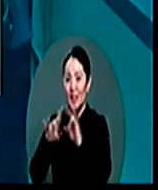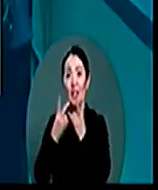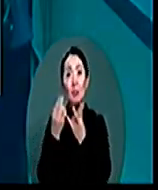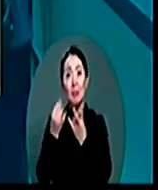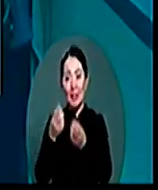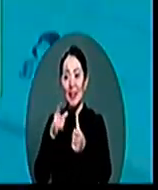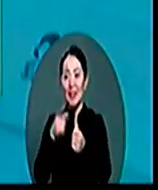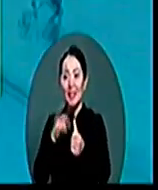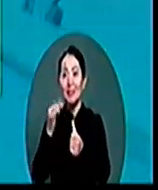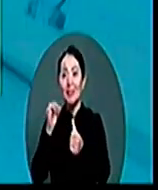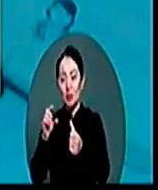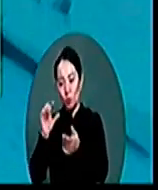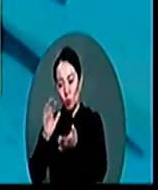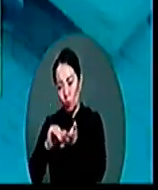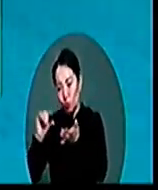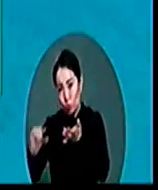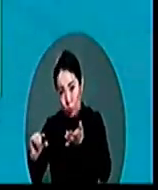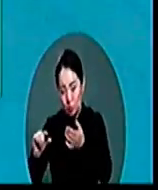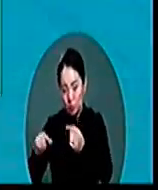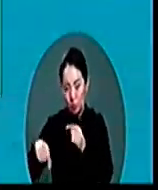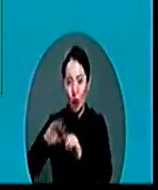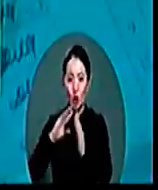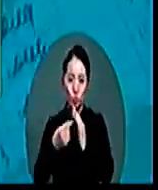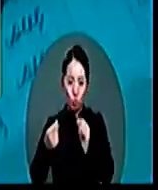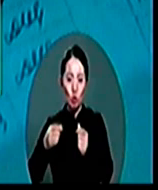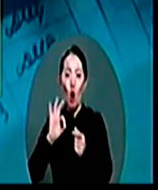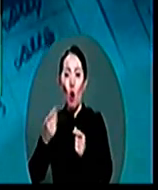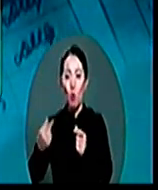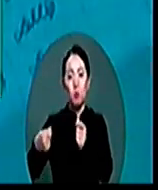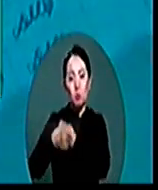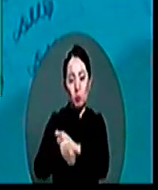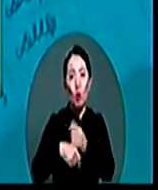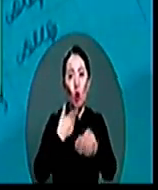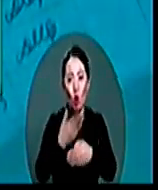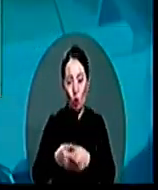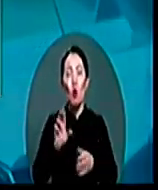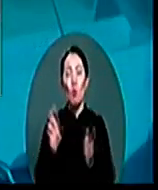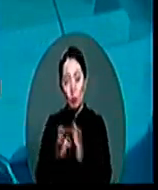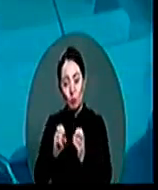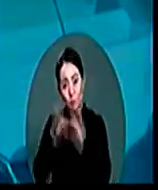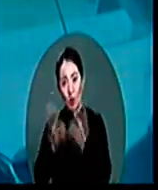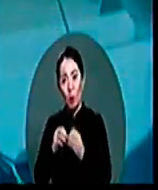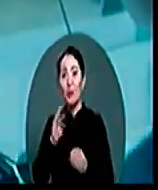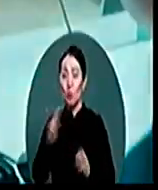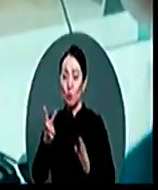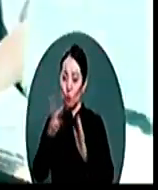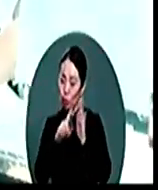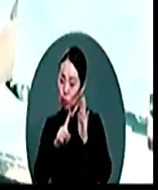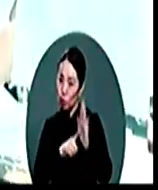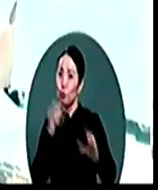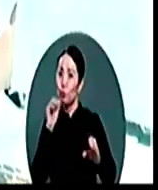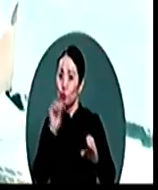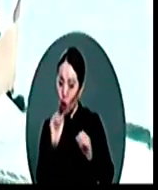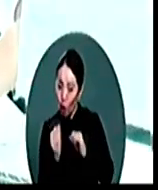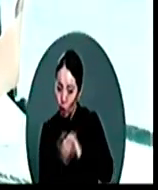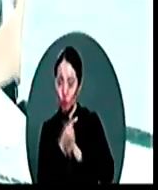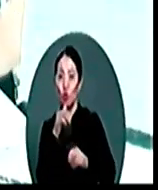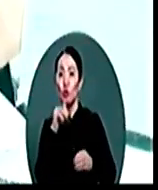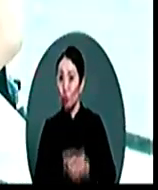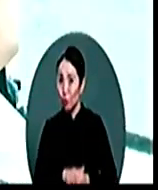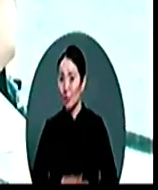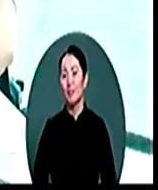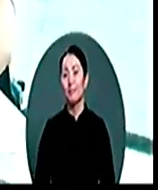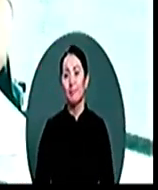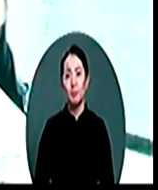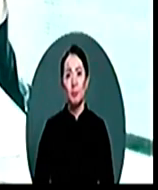даатгалын шимтгэлийн нэрийн дансны үлдэгдлийн тодорхой хэсгийг гэр бүлд нь өвлүүлэх нөхцөлийг бүрдүүлж өгөхийг Монгол Ардын нам мөрийн хөтөлбөртөө